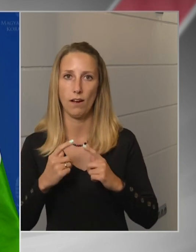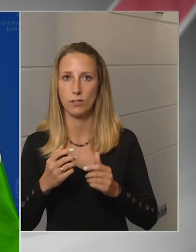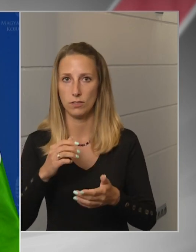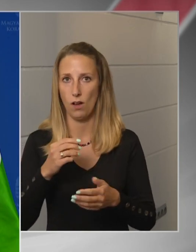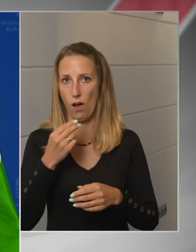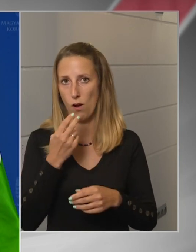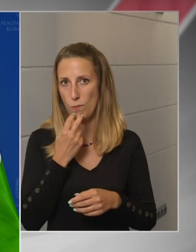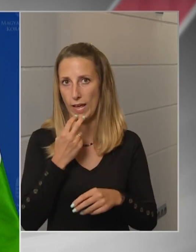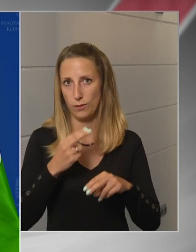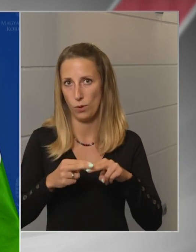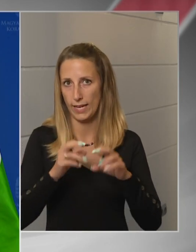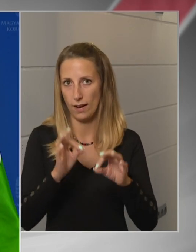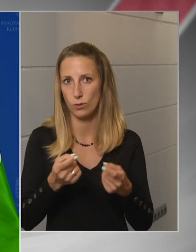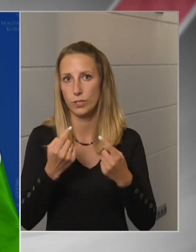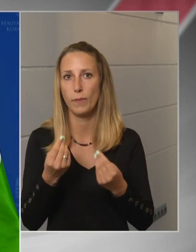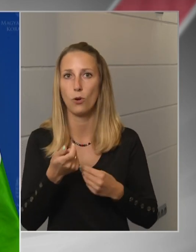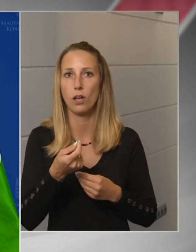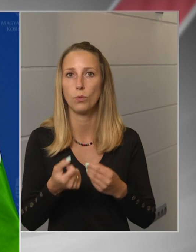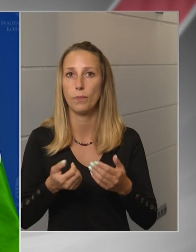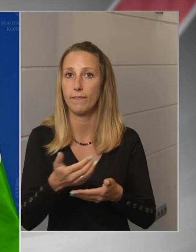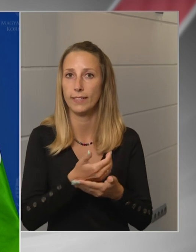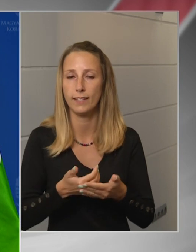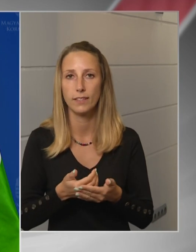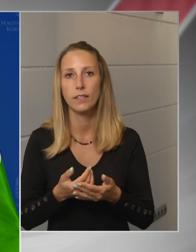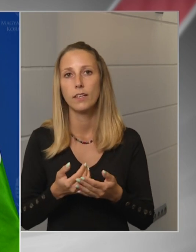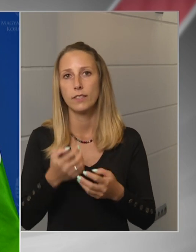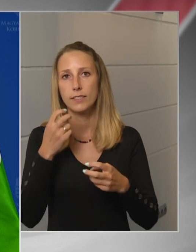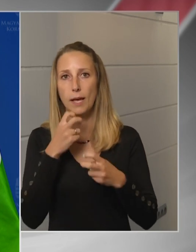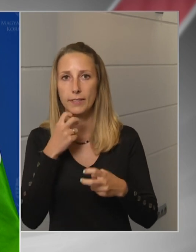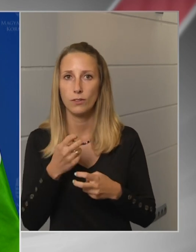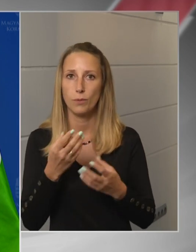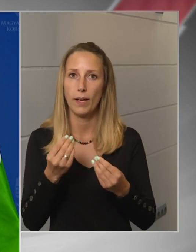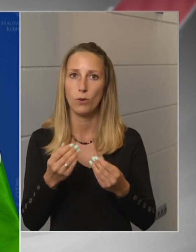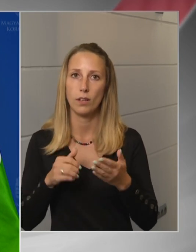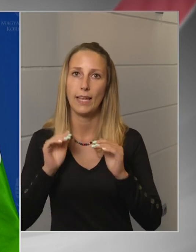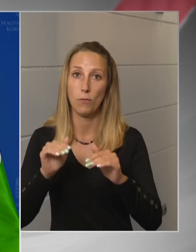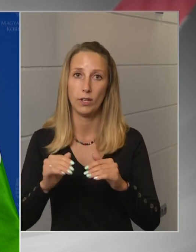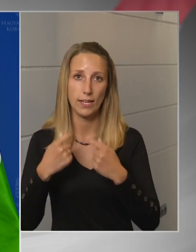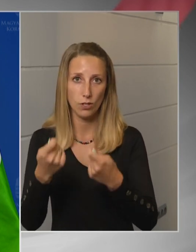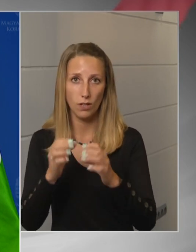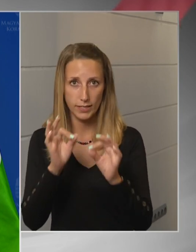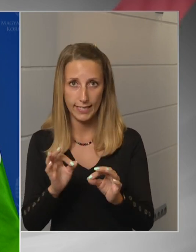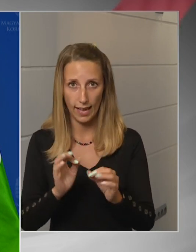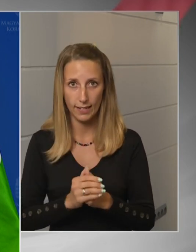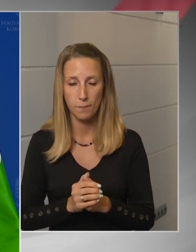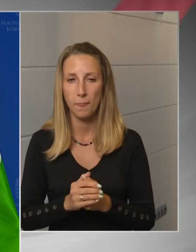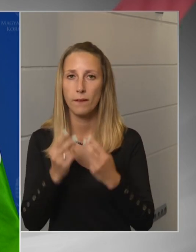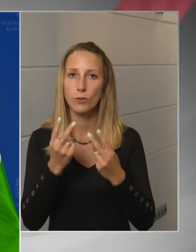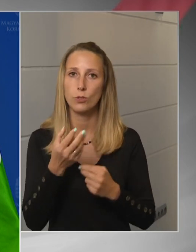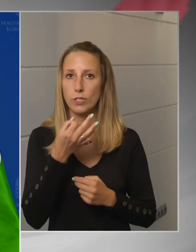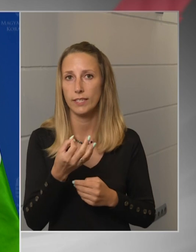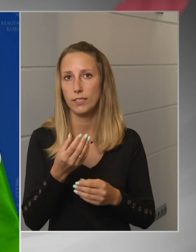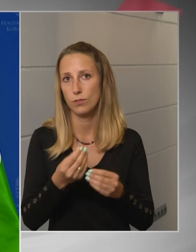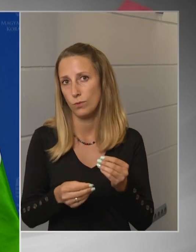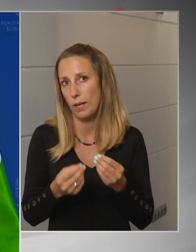adóbevételt, és számoltatják-e azt, hogy mekkora támogatást adnak ezeknek a cégeknek, és ez azért fontos kérdés, mert nem